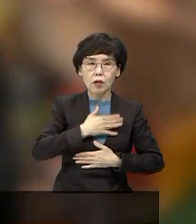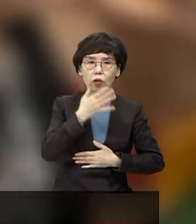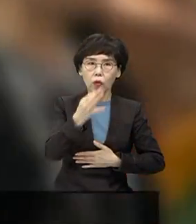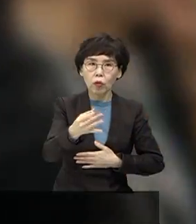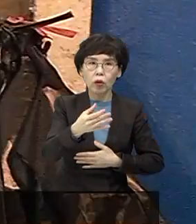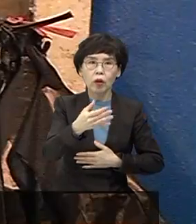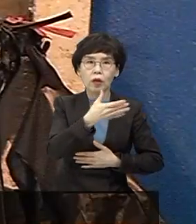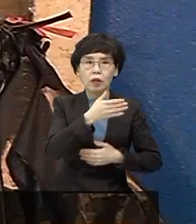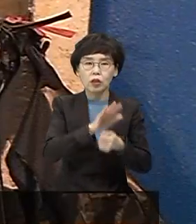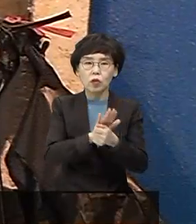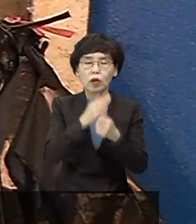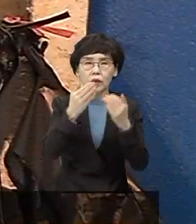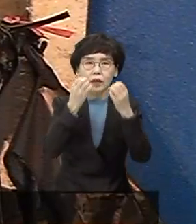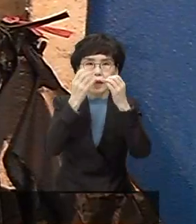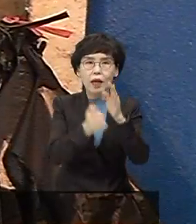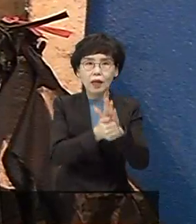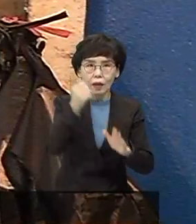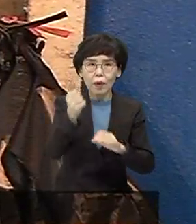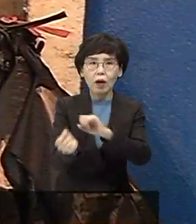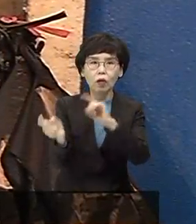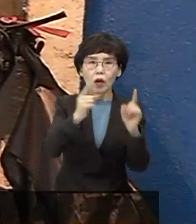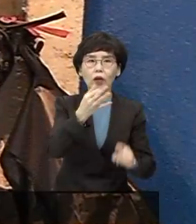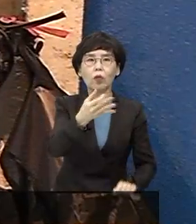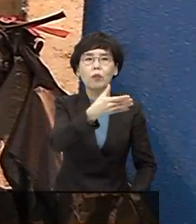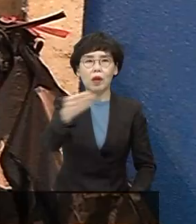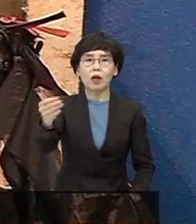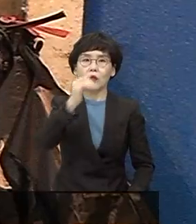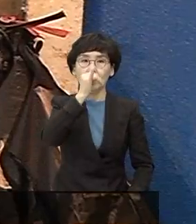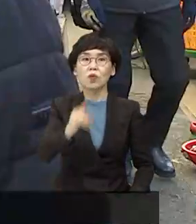생활안정자금을 지원하는 새희망 힐링론 등이 있습니다.